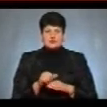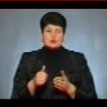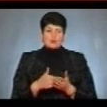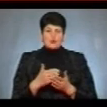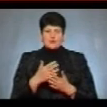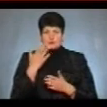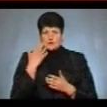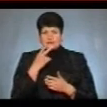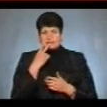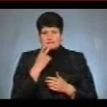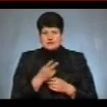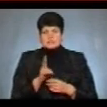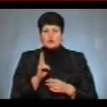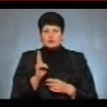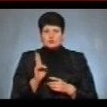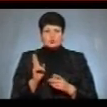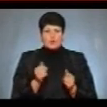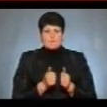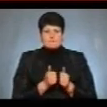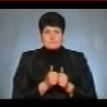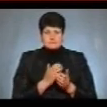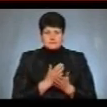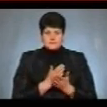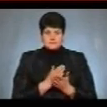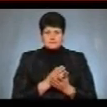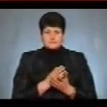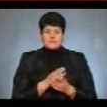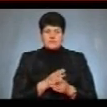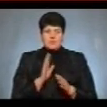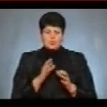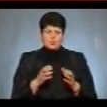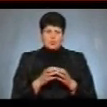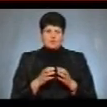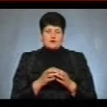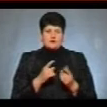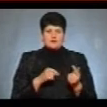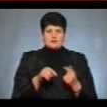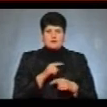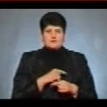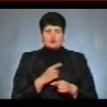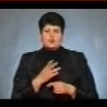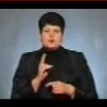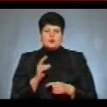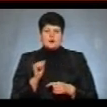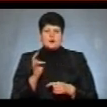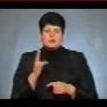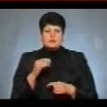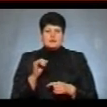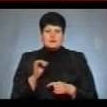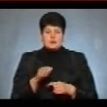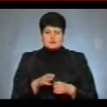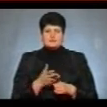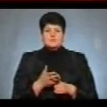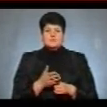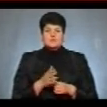коли дивитися, хто до кого ближче, будемо з того виходити, як буду групуватися навколо яких кандидатів, які теперішні